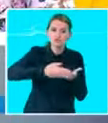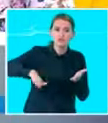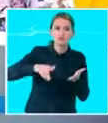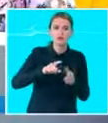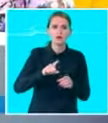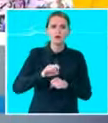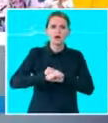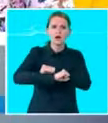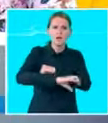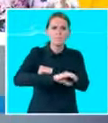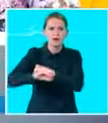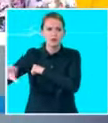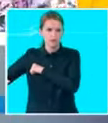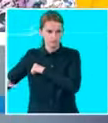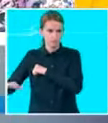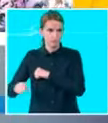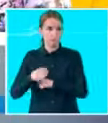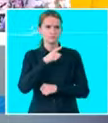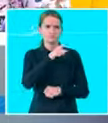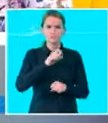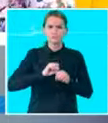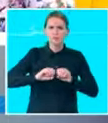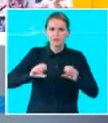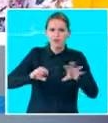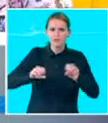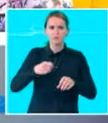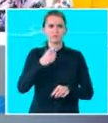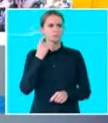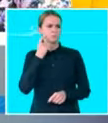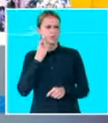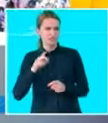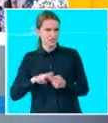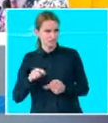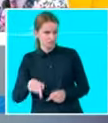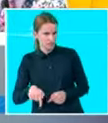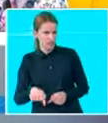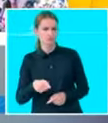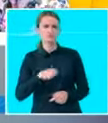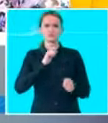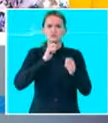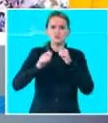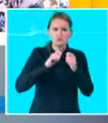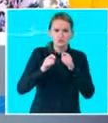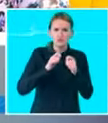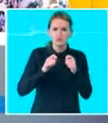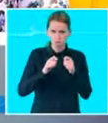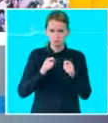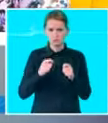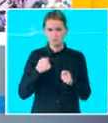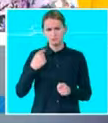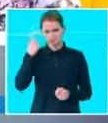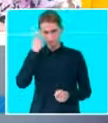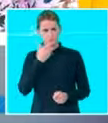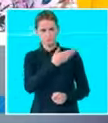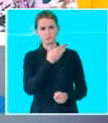BTV, създаден от един журналист и от екипа около него. И аз смятам, че е изключително симпатичен, защото някак хората